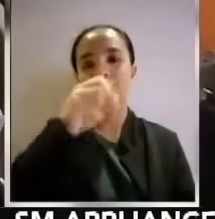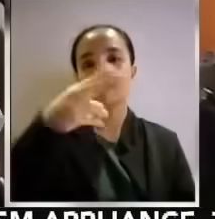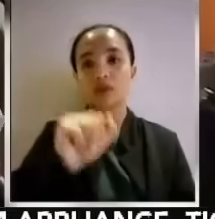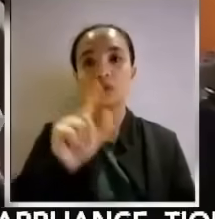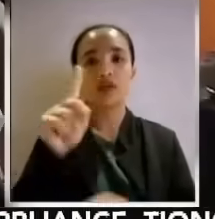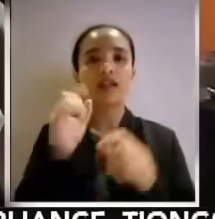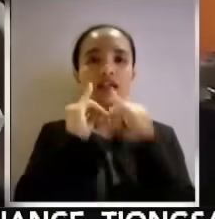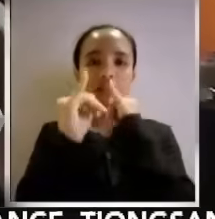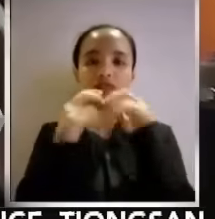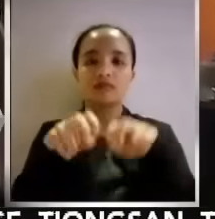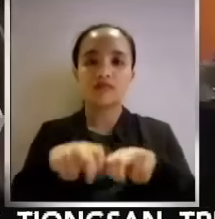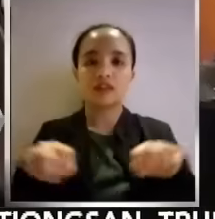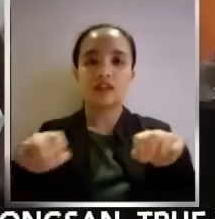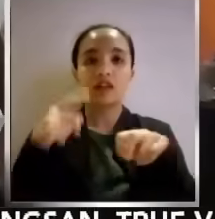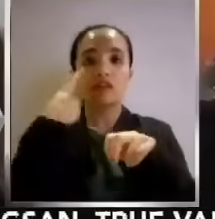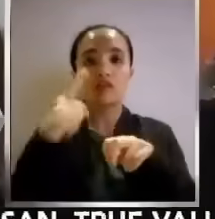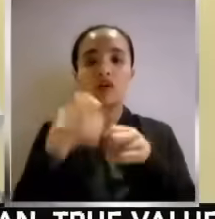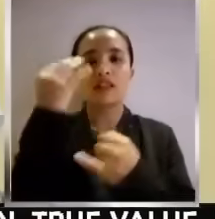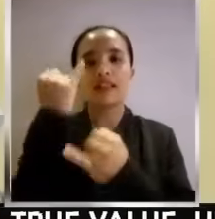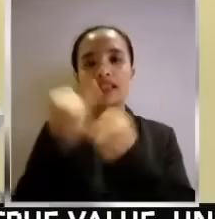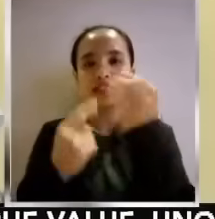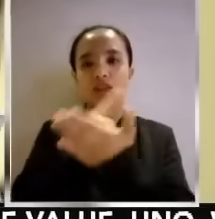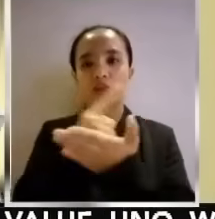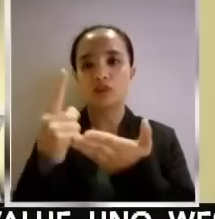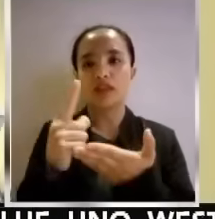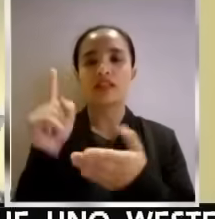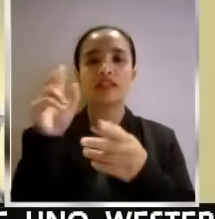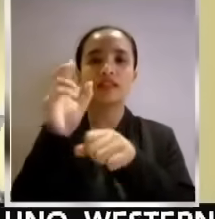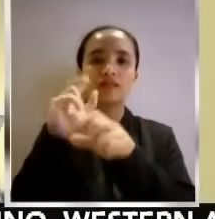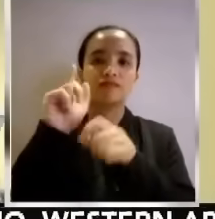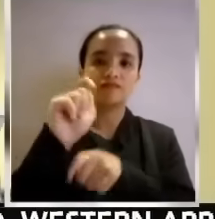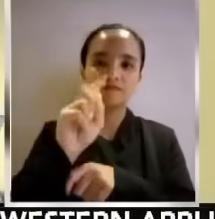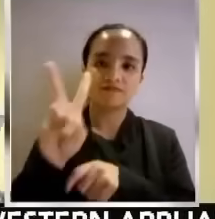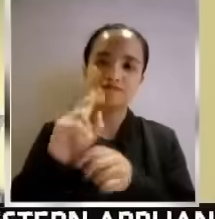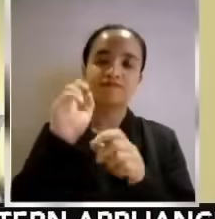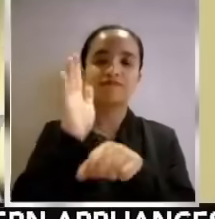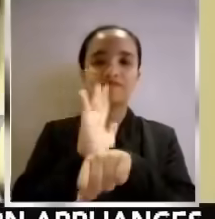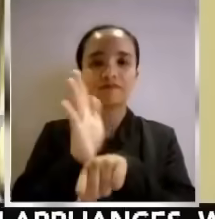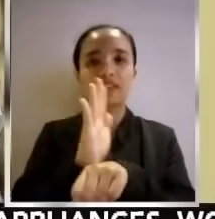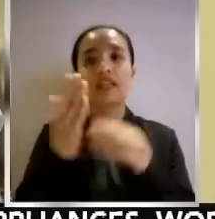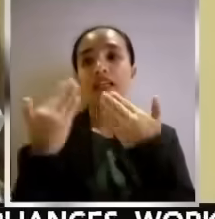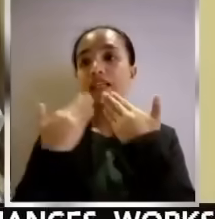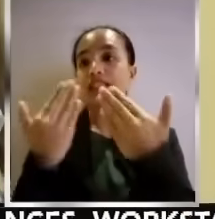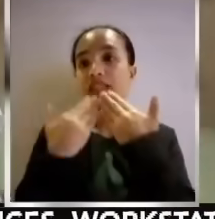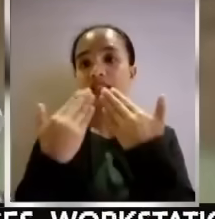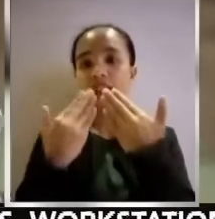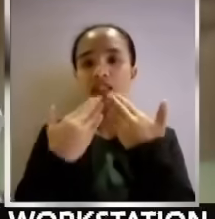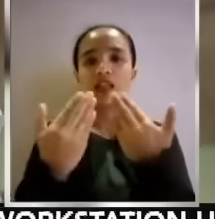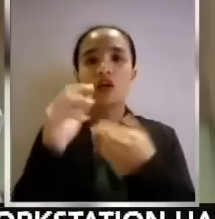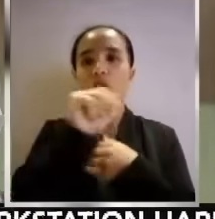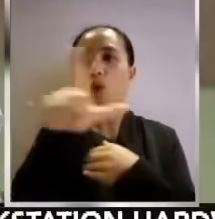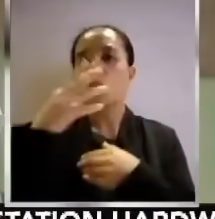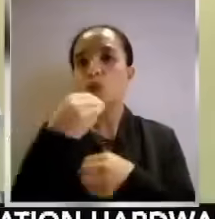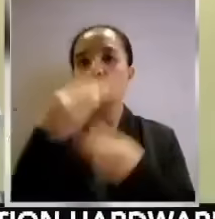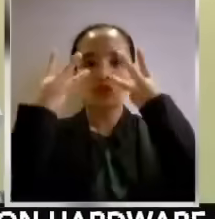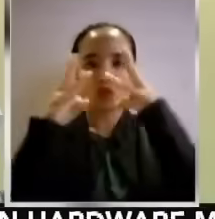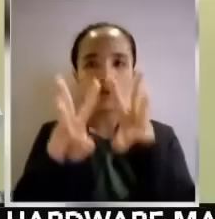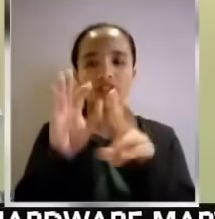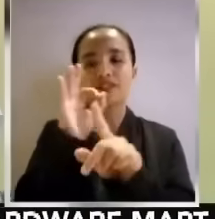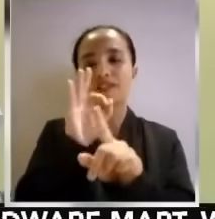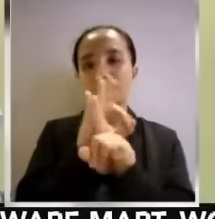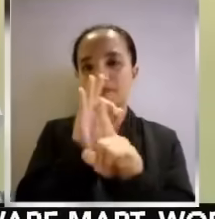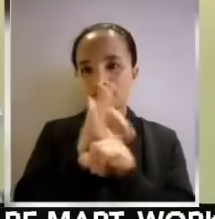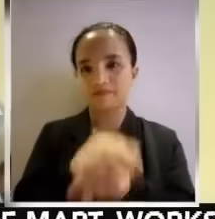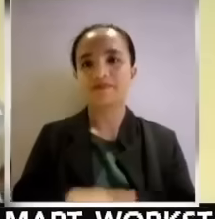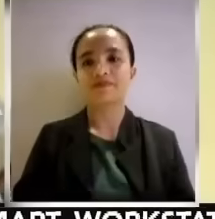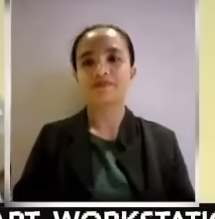sa finale week ng groundbreaking series. Nagpasalamat sila sa fans na gabi-gabing tumututok sa serye. Kasama sa mga naging memorable